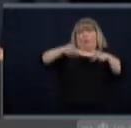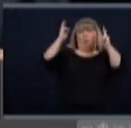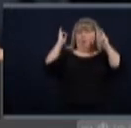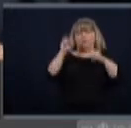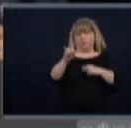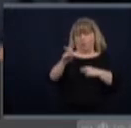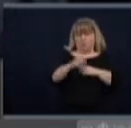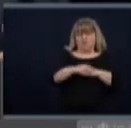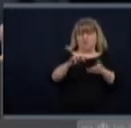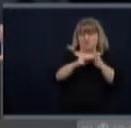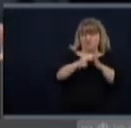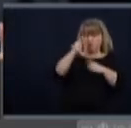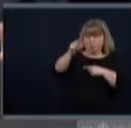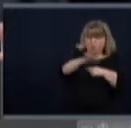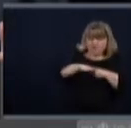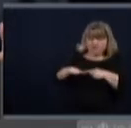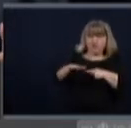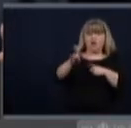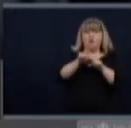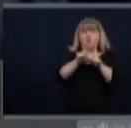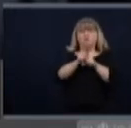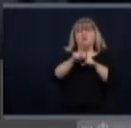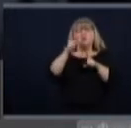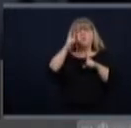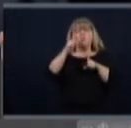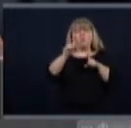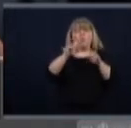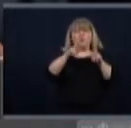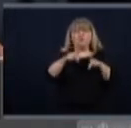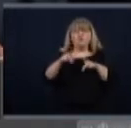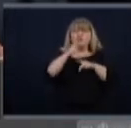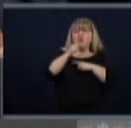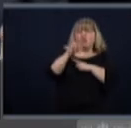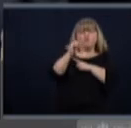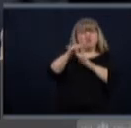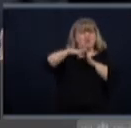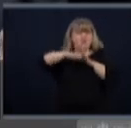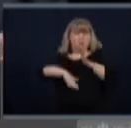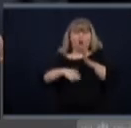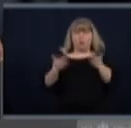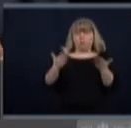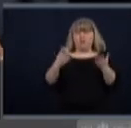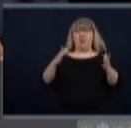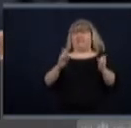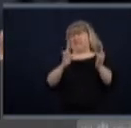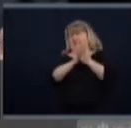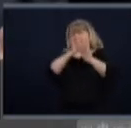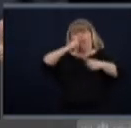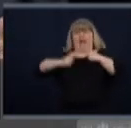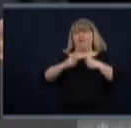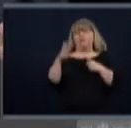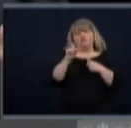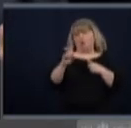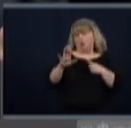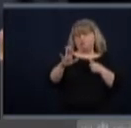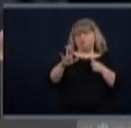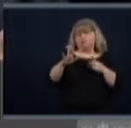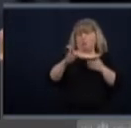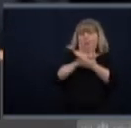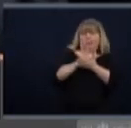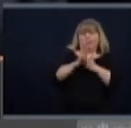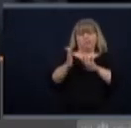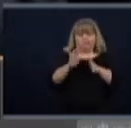enfants, même pour les personnes qui ont moins de 60 ans, sont limitées. D'ailleurs, j'en profite pour